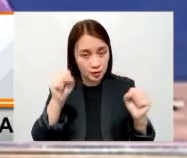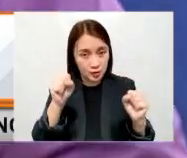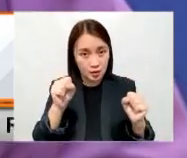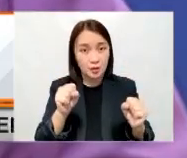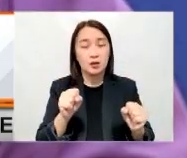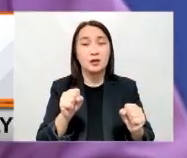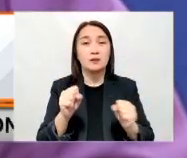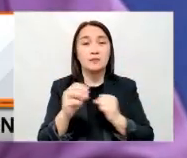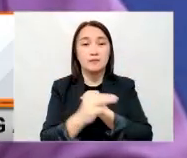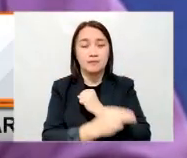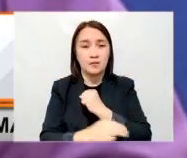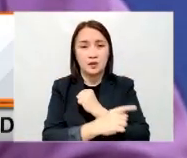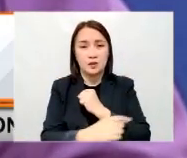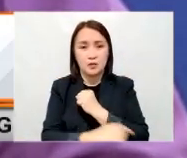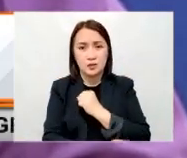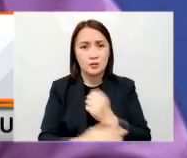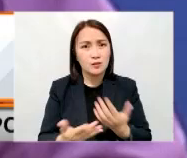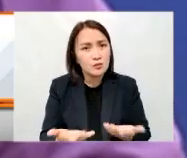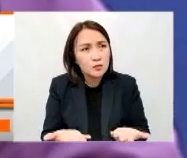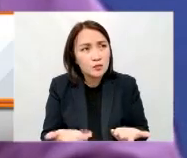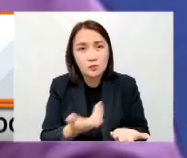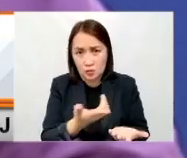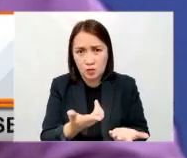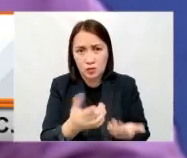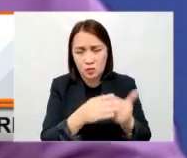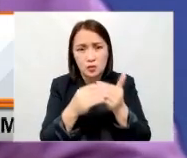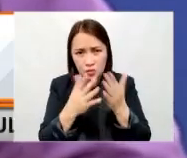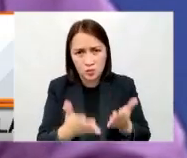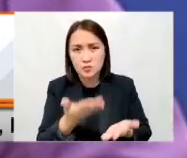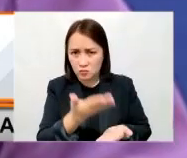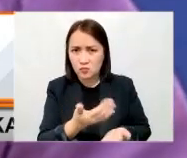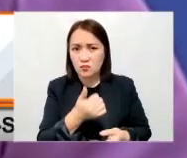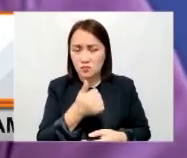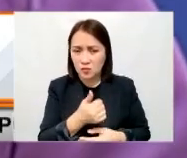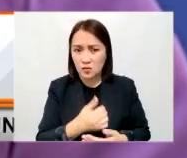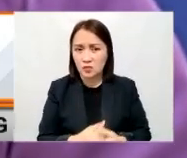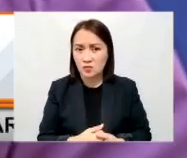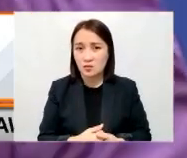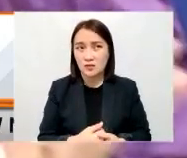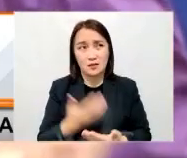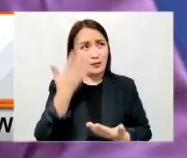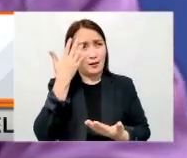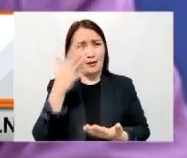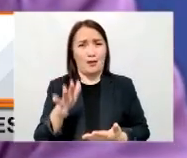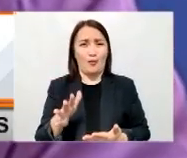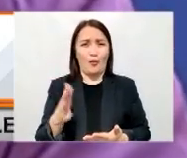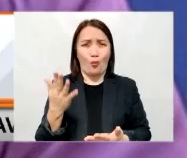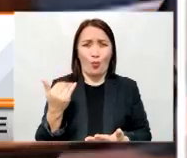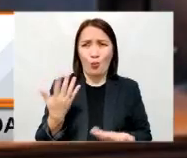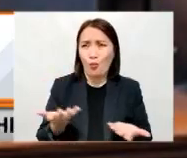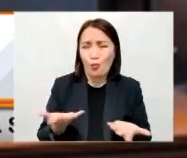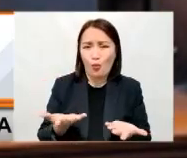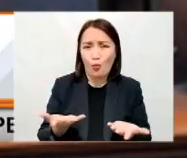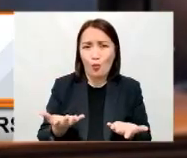Mig Subiri. Wala naman dismayado sa leadership ni SP. Ba't kailangan mag-circulate, sir, na gano'n? Ay, hindi ko alam. I do not know where that came from.